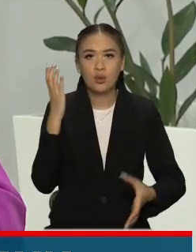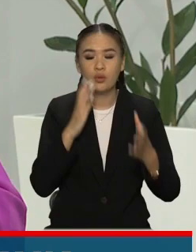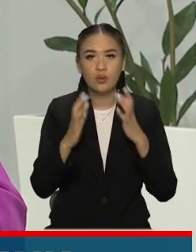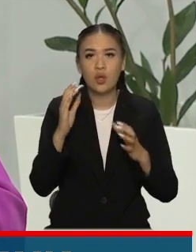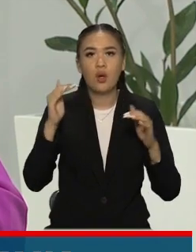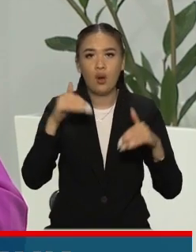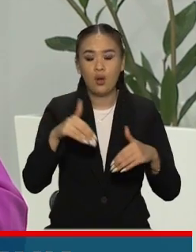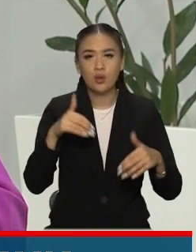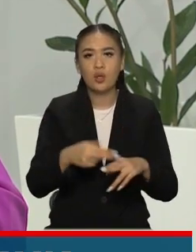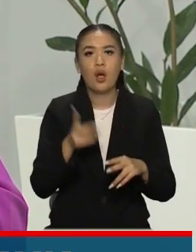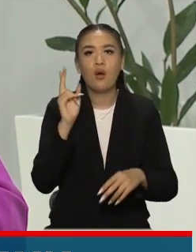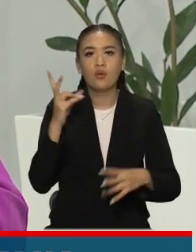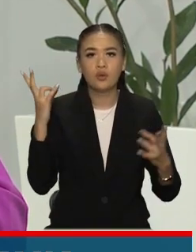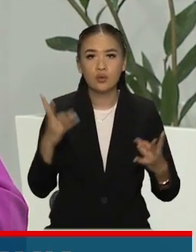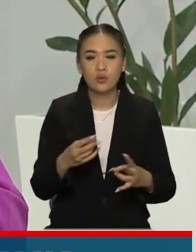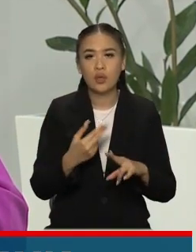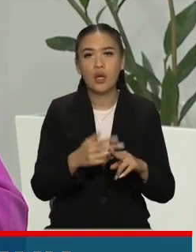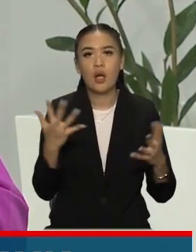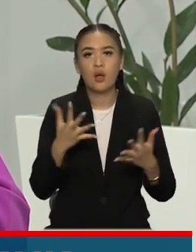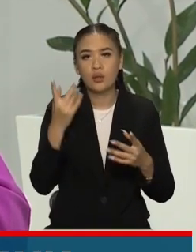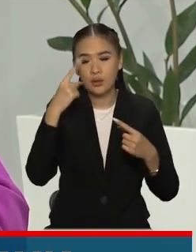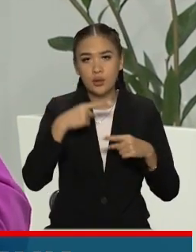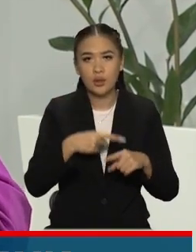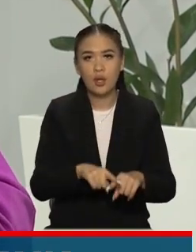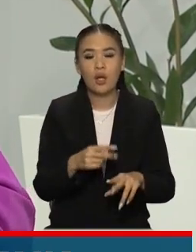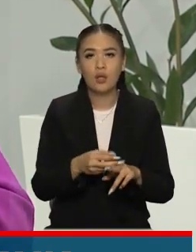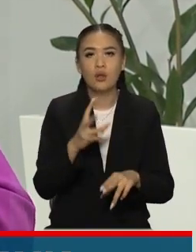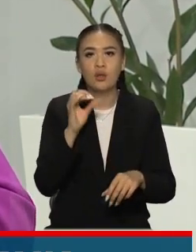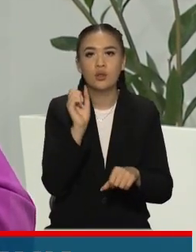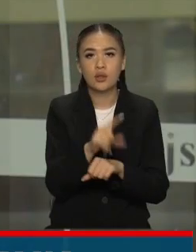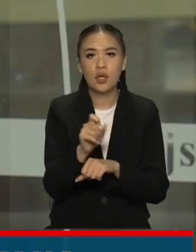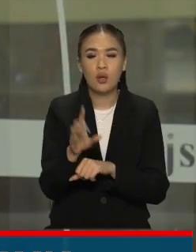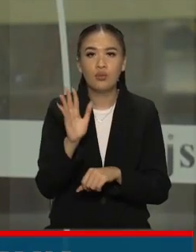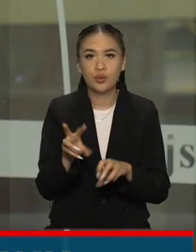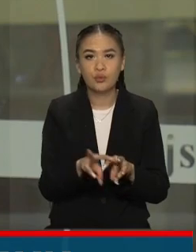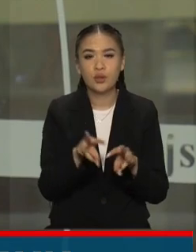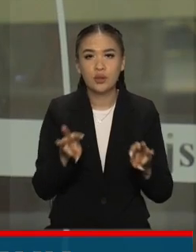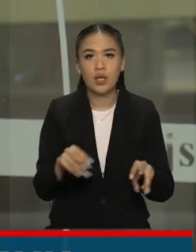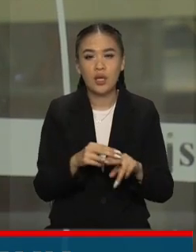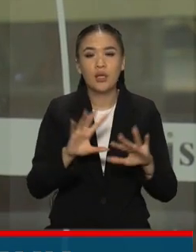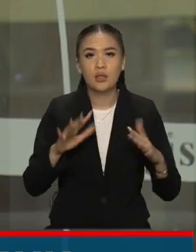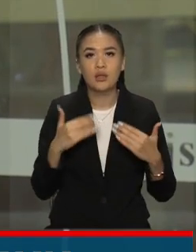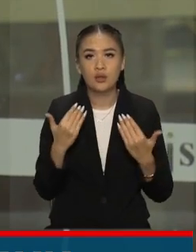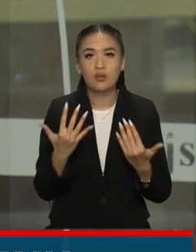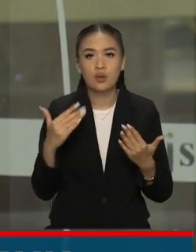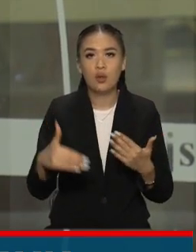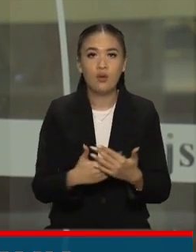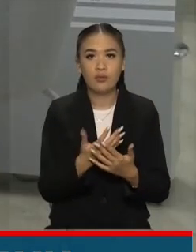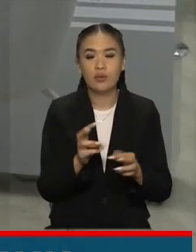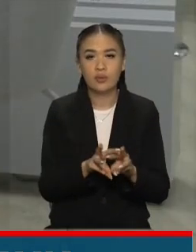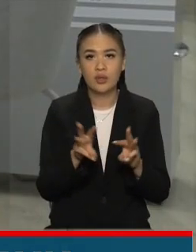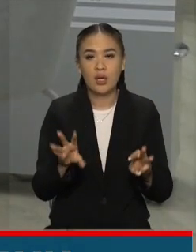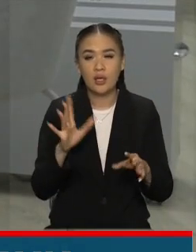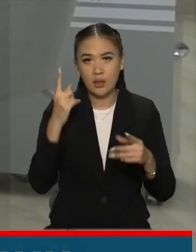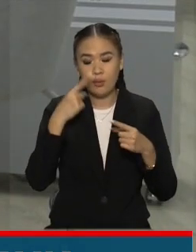колледжами. Кого нужно готовить и по каким технологиям. А так задание будет давать министерство? Да, если, то есть наличие на сегодняшний день нового министерства будет